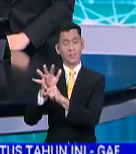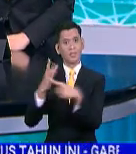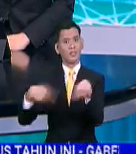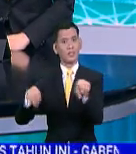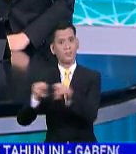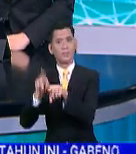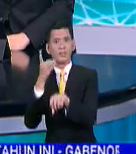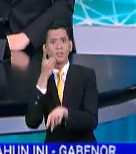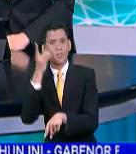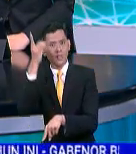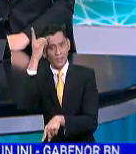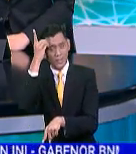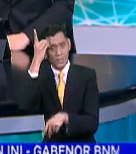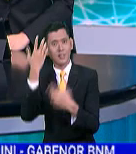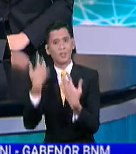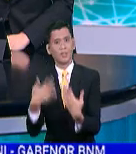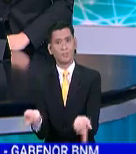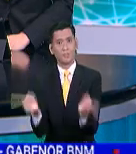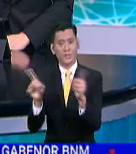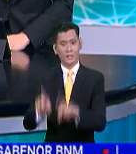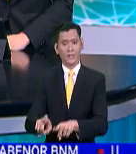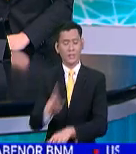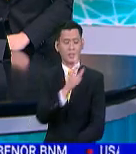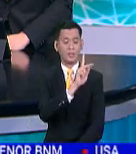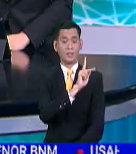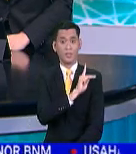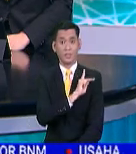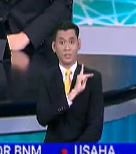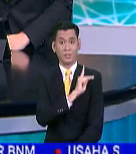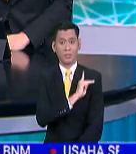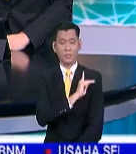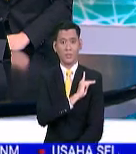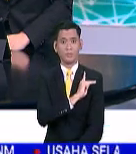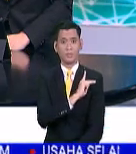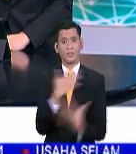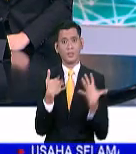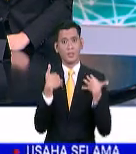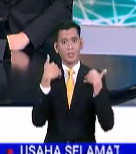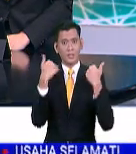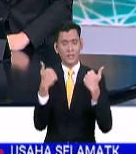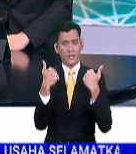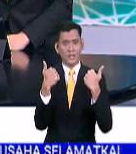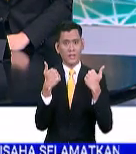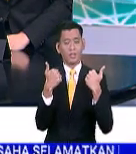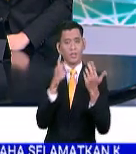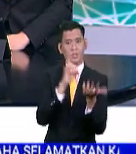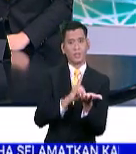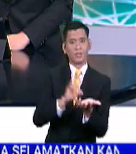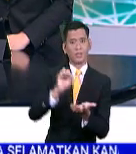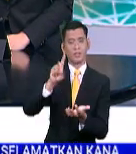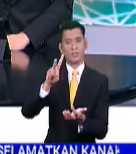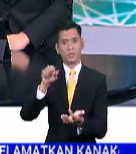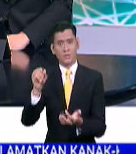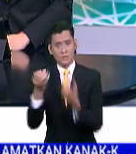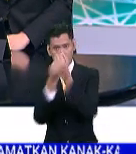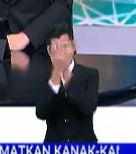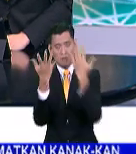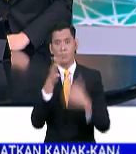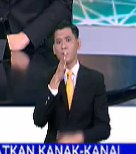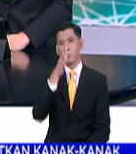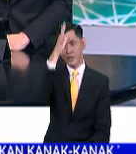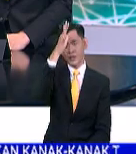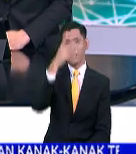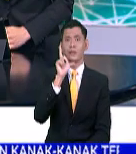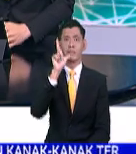dewasa. Justru Ketua Jabatan Pediatrik dan Neonatologi Hospital Sungai Buloh, Dr. Si Kui Ching berkata, ibu bapa tidak